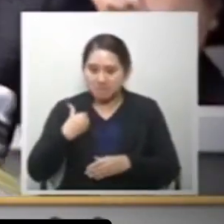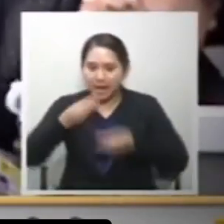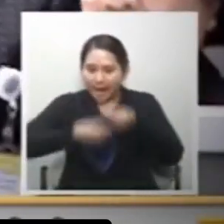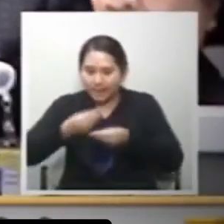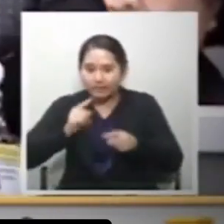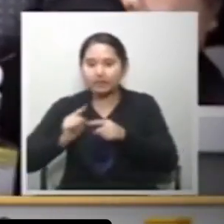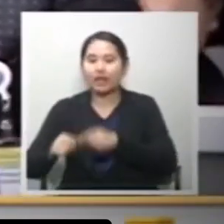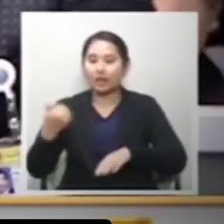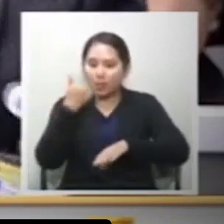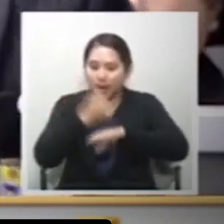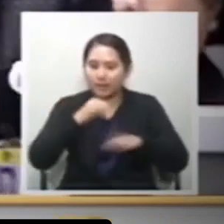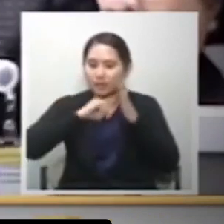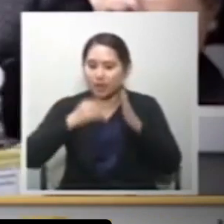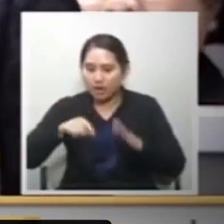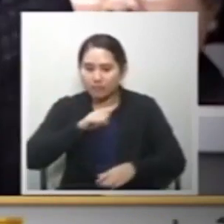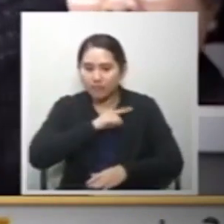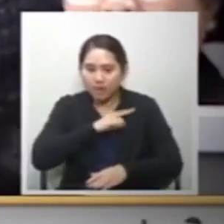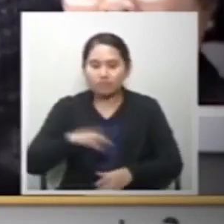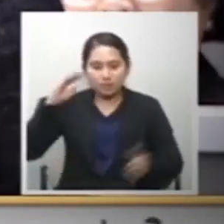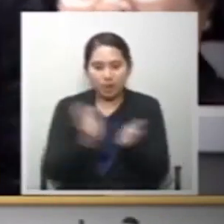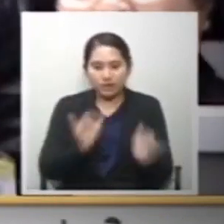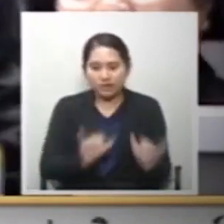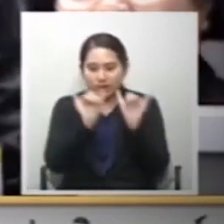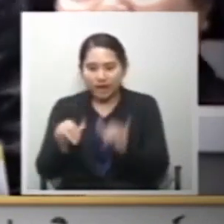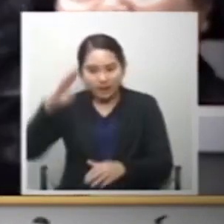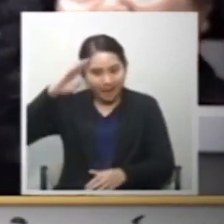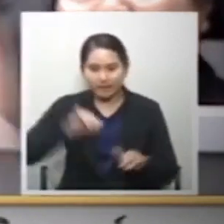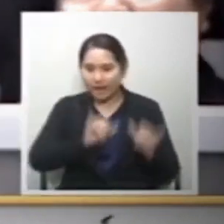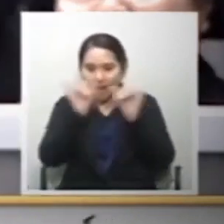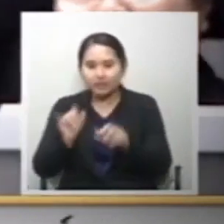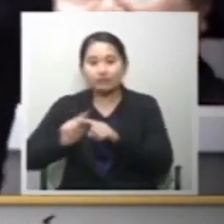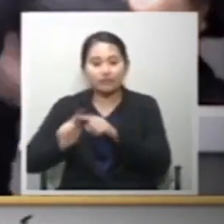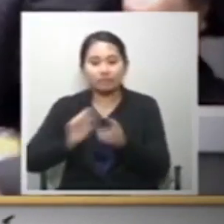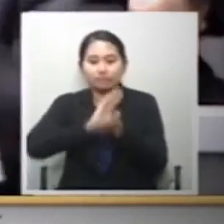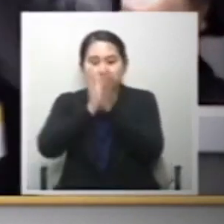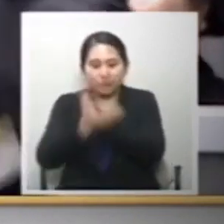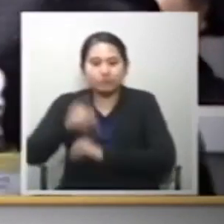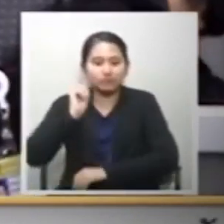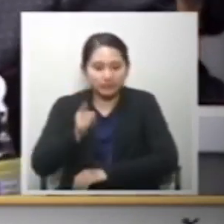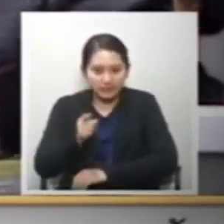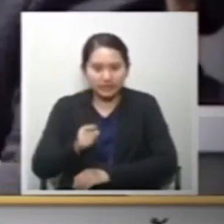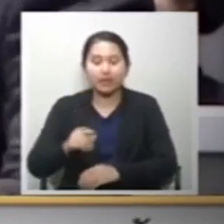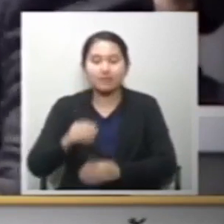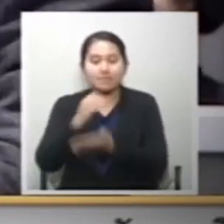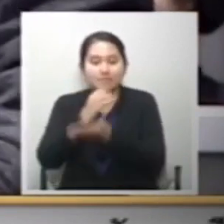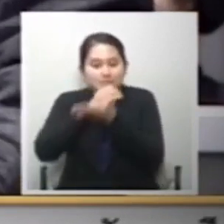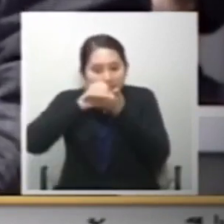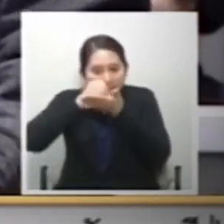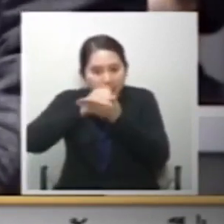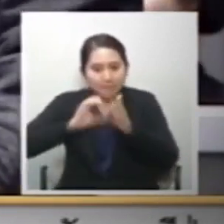นายอำเภอต้องรับผิดชอบตำรวจต้องถูกย้ายทหารก็ต้องย้ายบูรณาการจริงๆมันจะหมดเลยเรื่องยาเสพติด